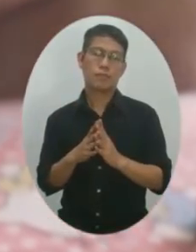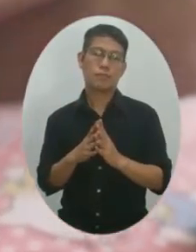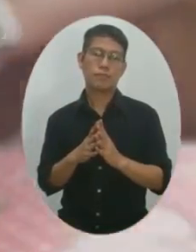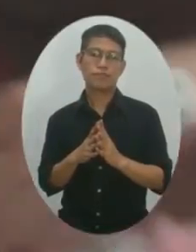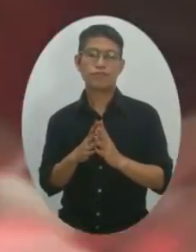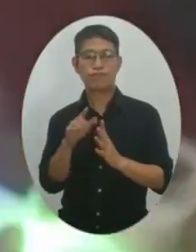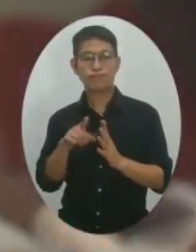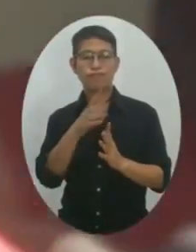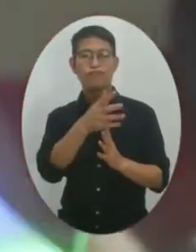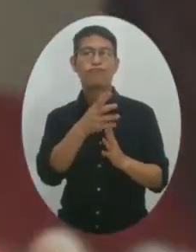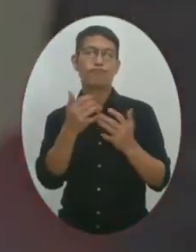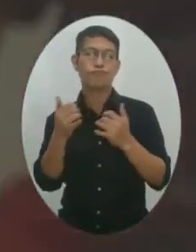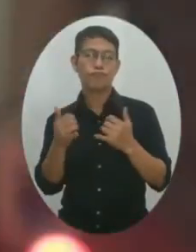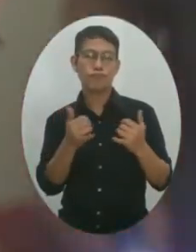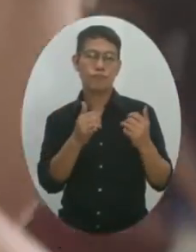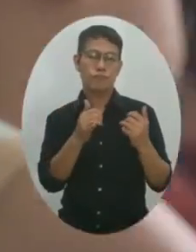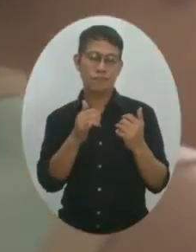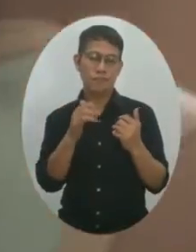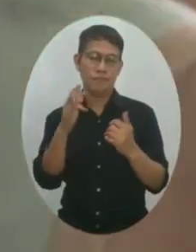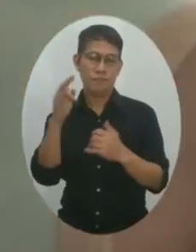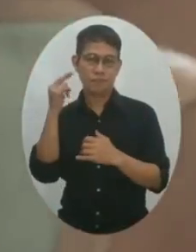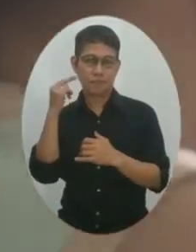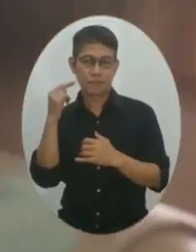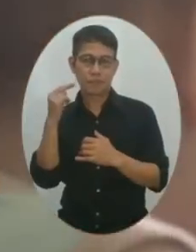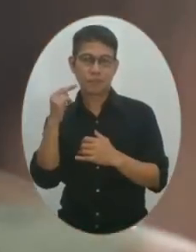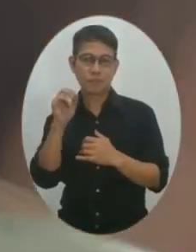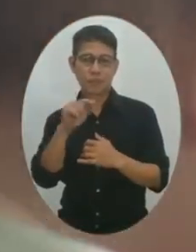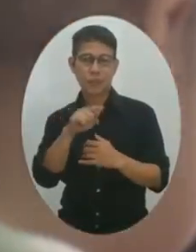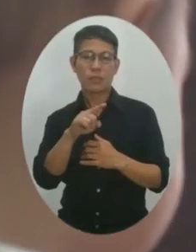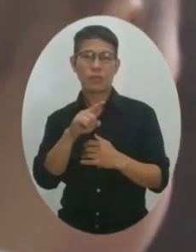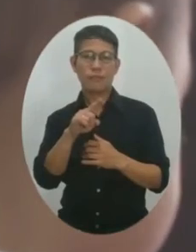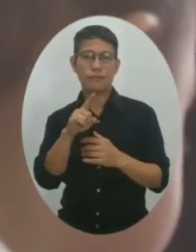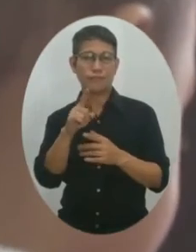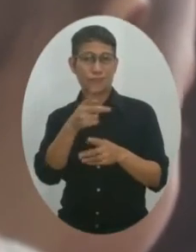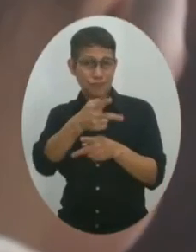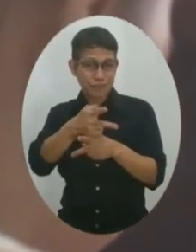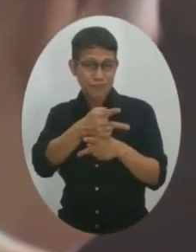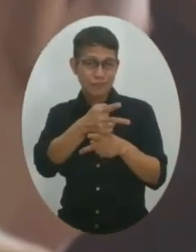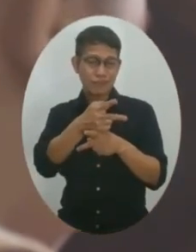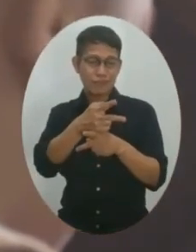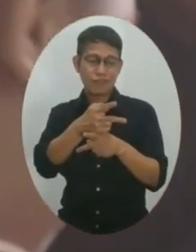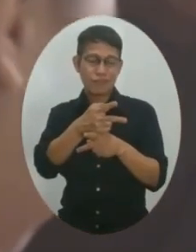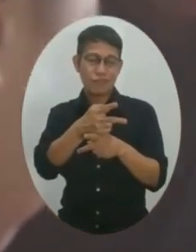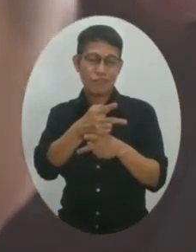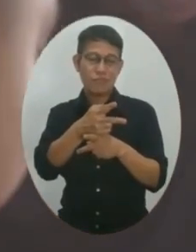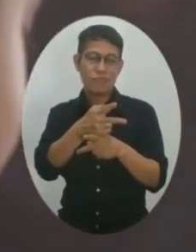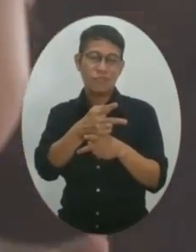yung pamangking ko para mapasaya rin siya, tapos